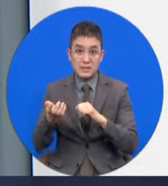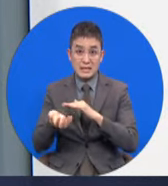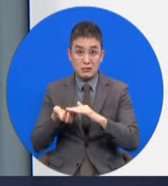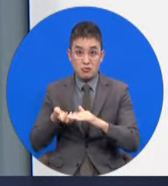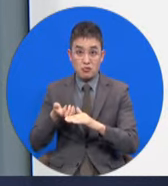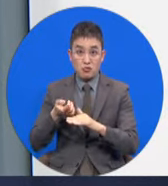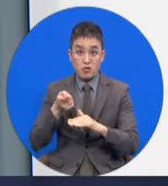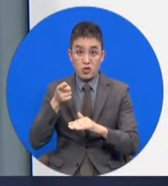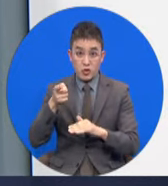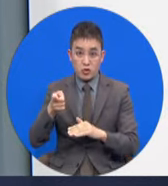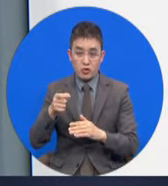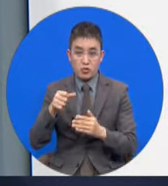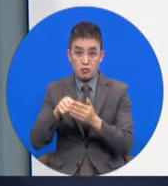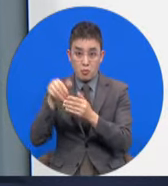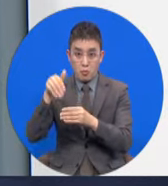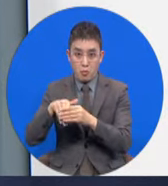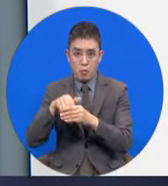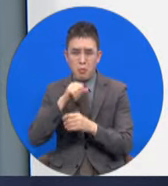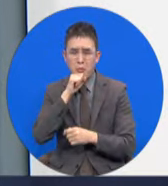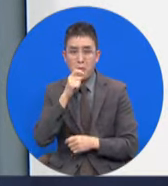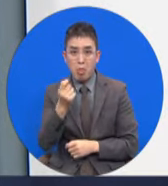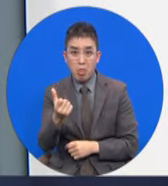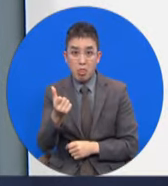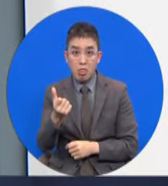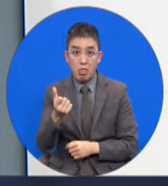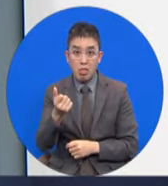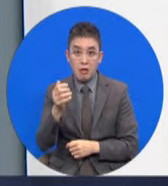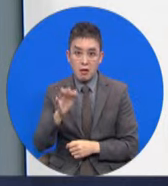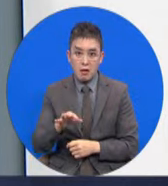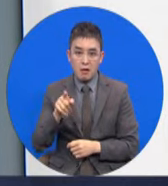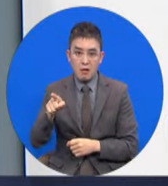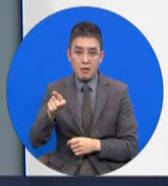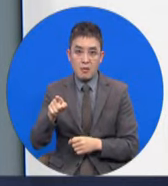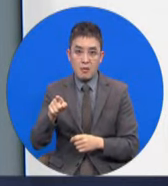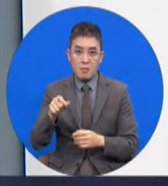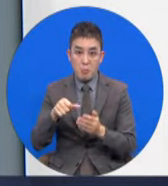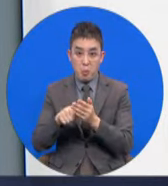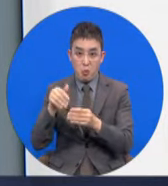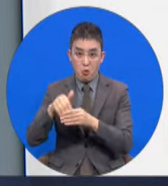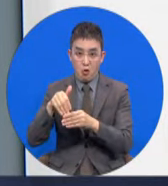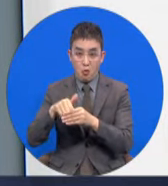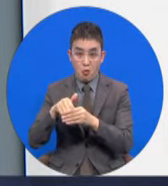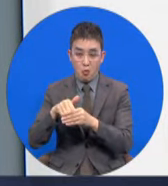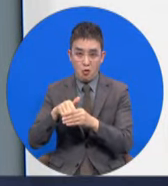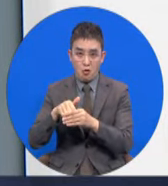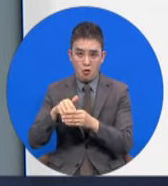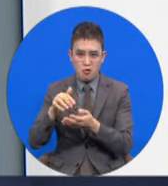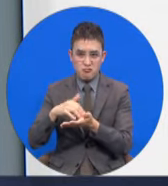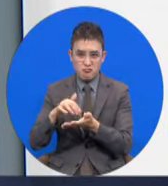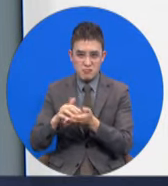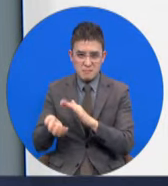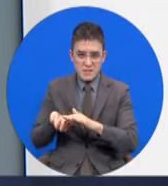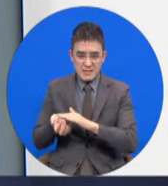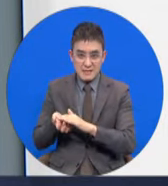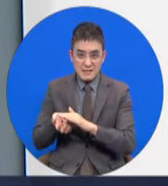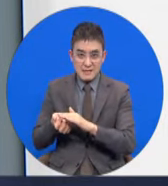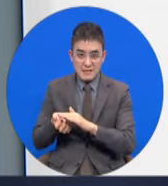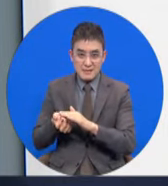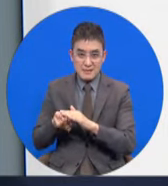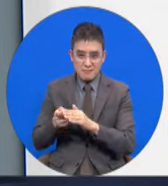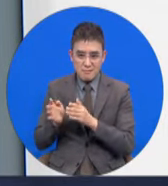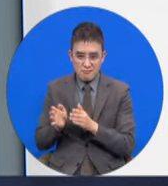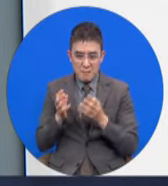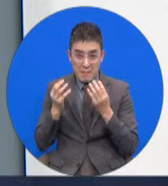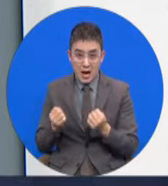그래서 투표할 수 있는 여력이 많이 있다고도 분석할 수 있겠지만은 또 하나는 선거 막판에 들면서 보수층이 굉장히 결집을 하고